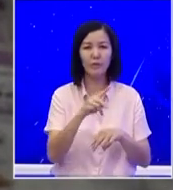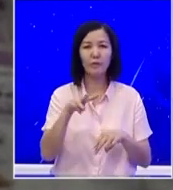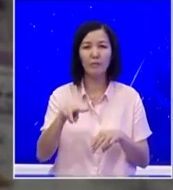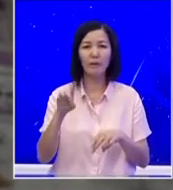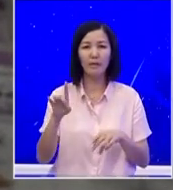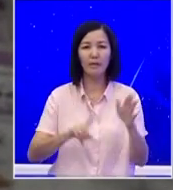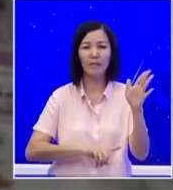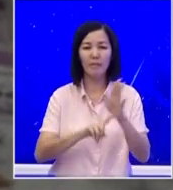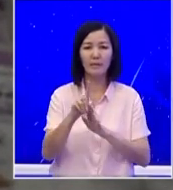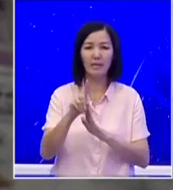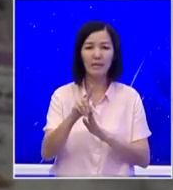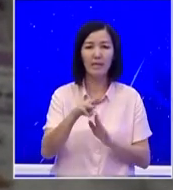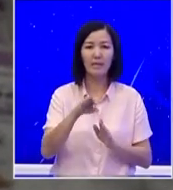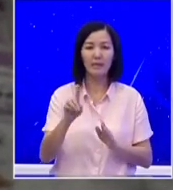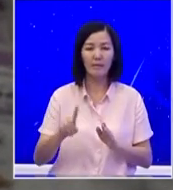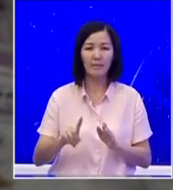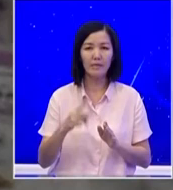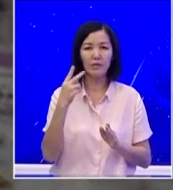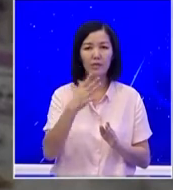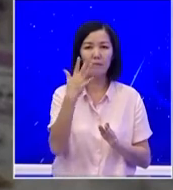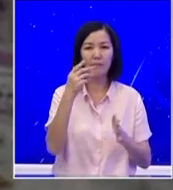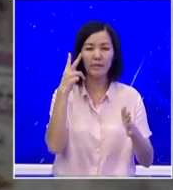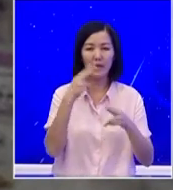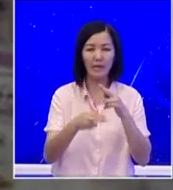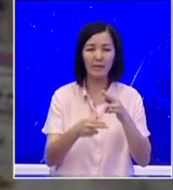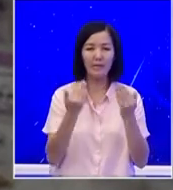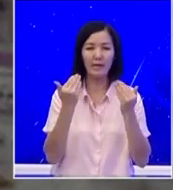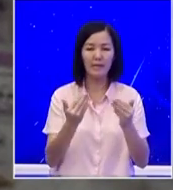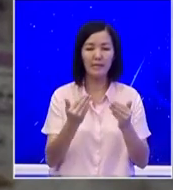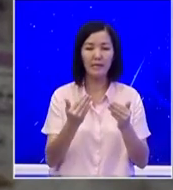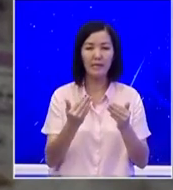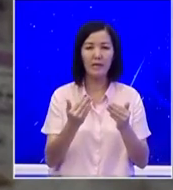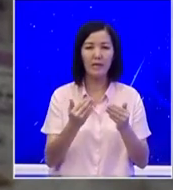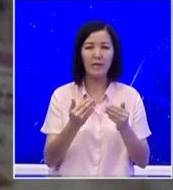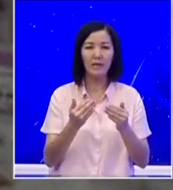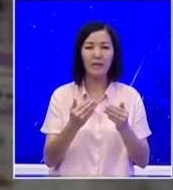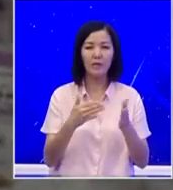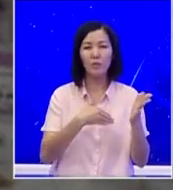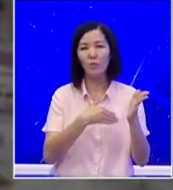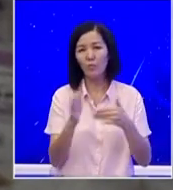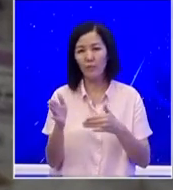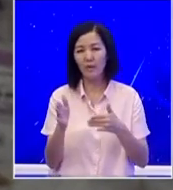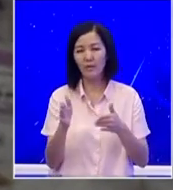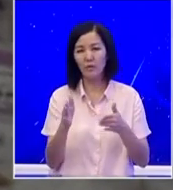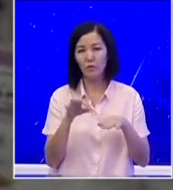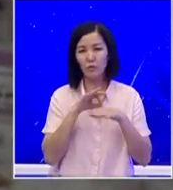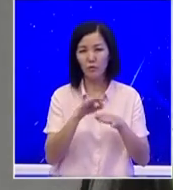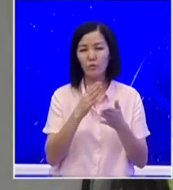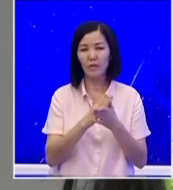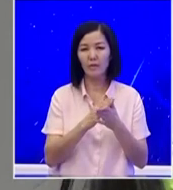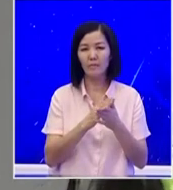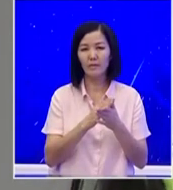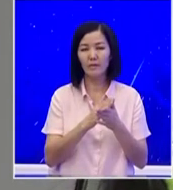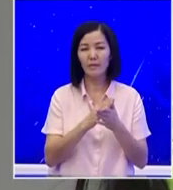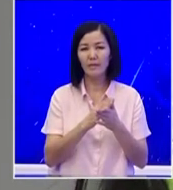тамыз айының 25-сінде бітеді. Қазіргі нақты жүріп жатқан жұмыстар бұзу жұмыстары. Қырып,